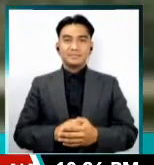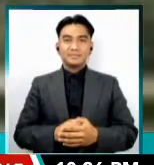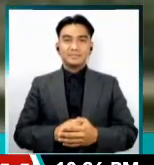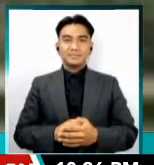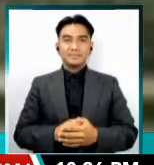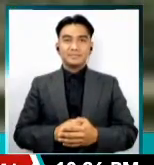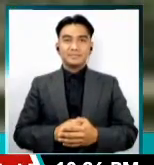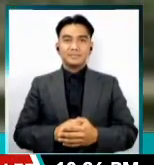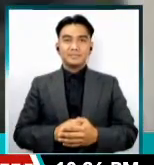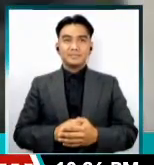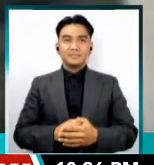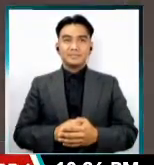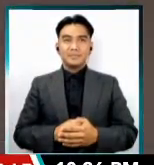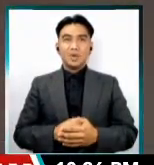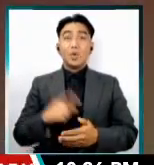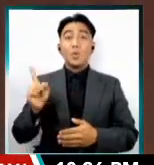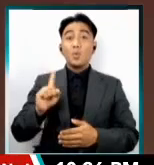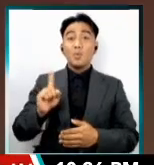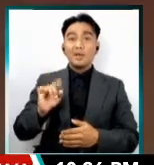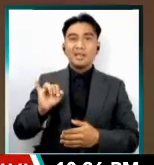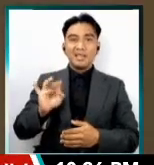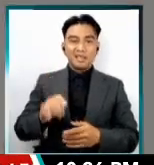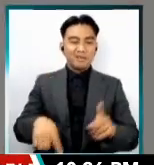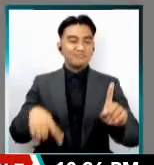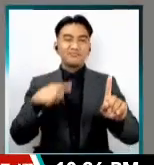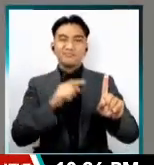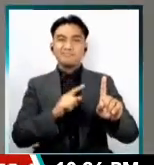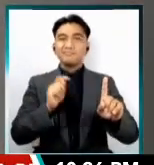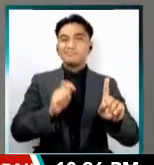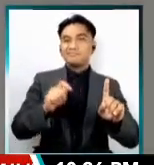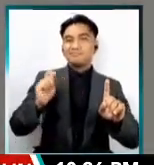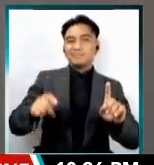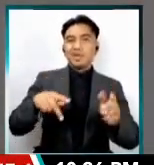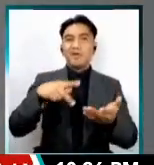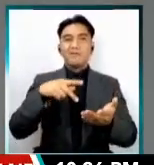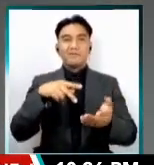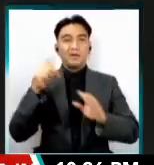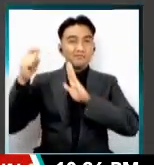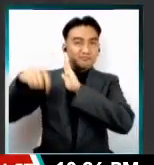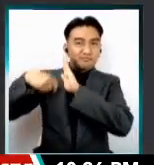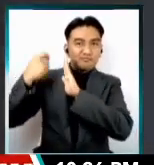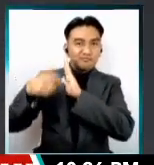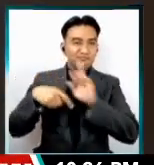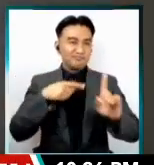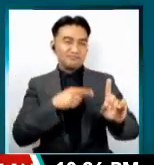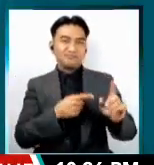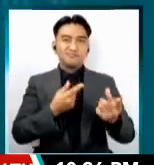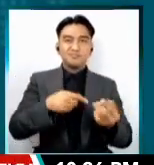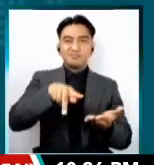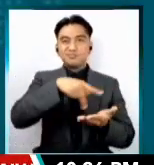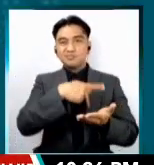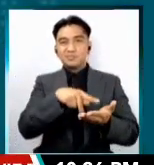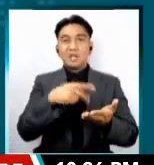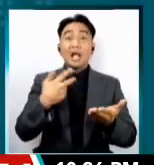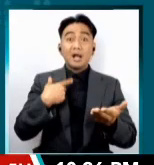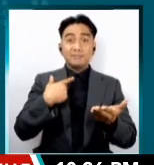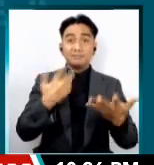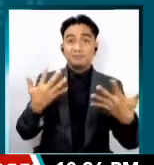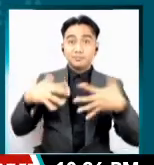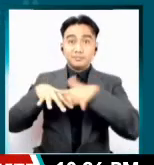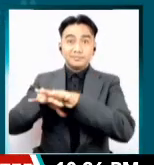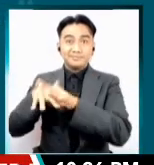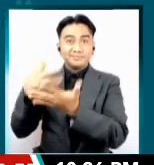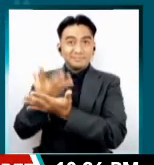What if kasabay ng pang-aaliw ng TikTok videos? Meron ka rin matutunan. Totoo ba na ang tunay ng hugis